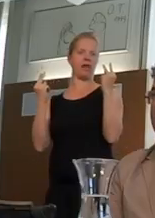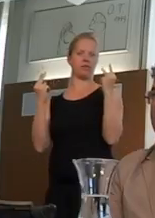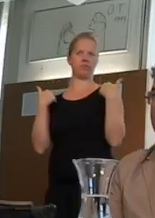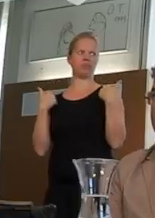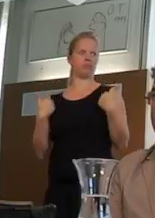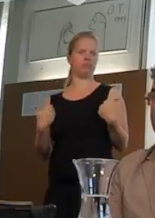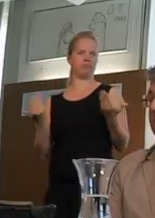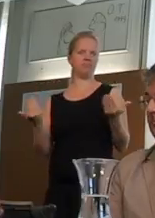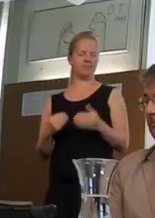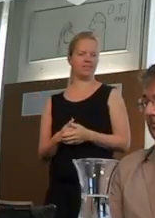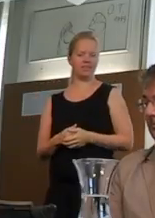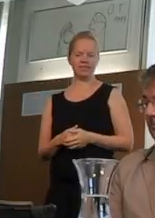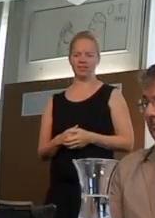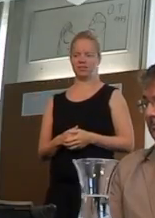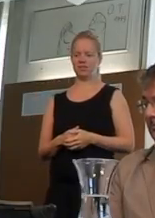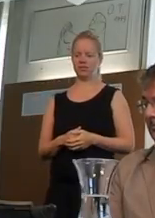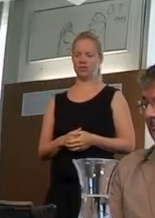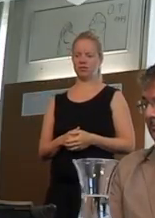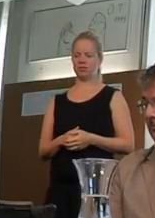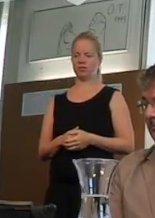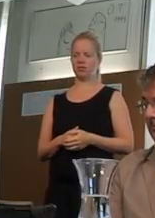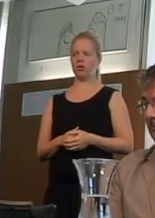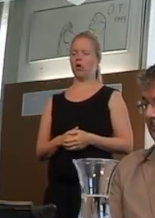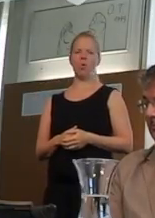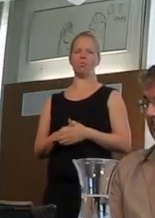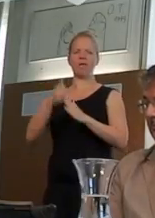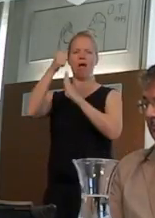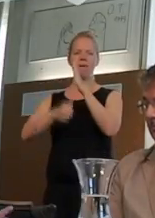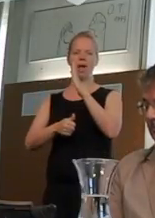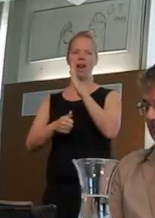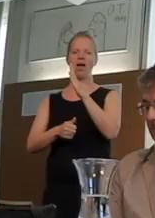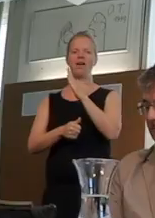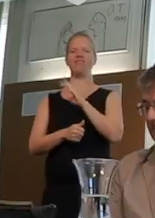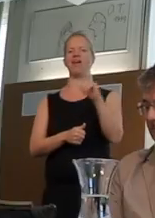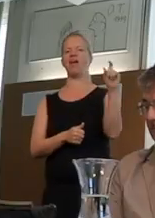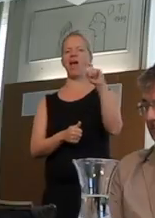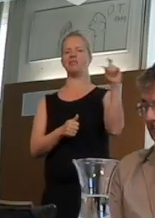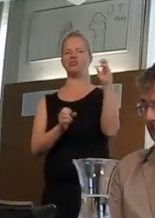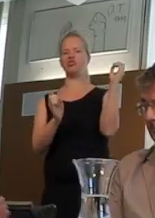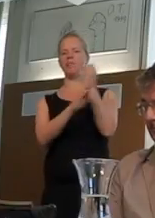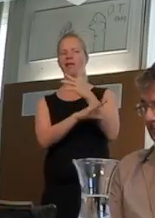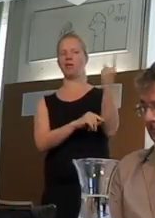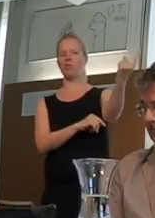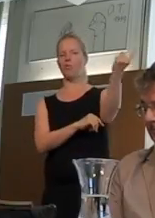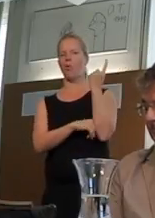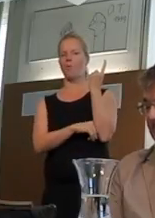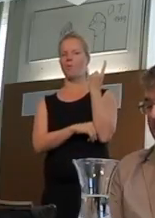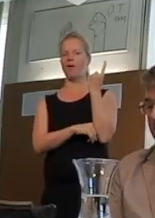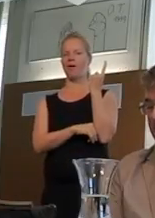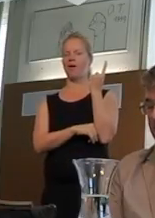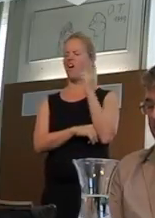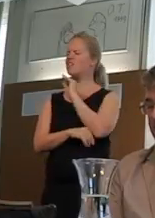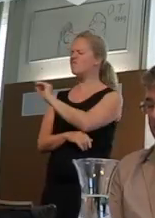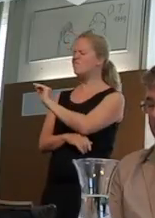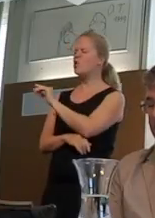kommen diese klassischen Medien auf dich zu und fragen, hey du, das ist aber eine gute Geschichte, wir wollen dich da zu dem